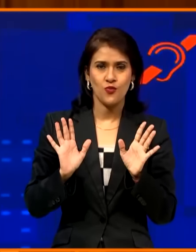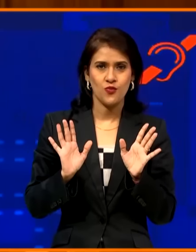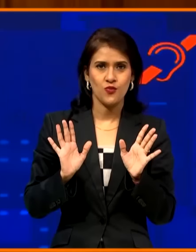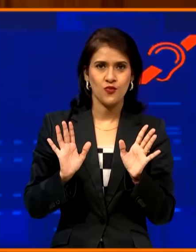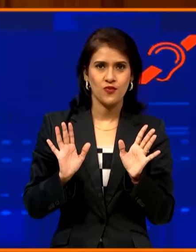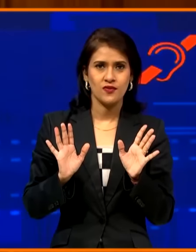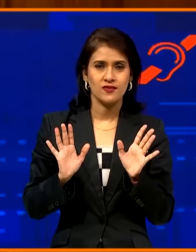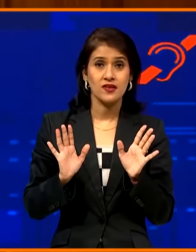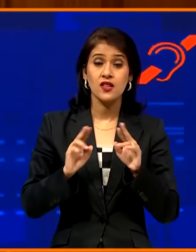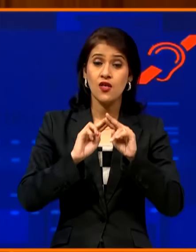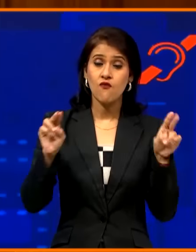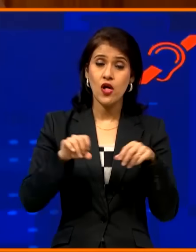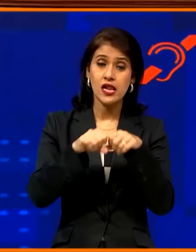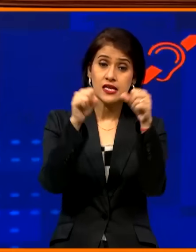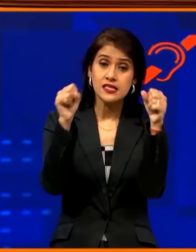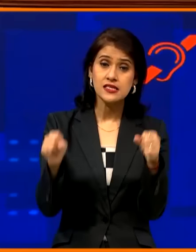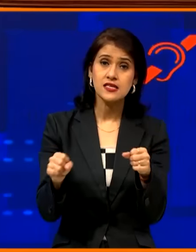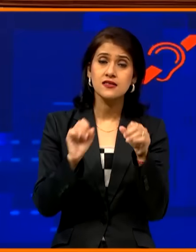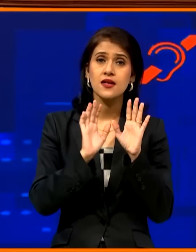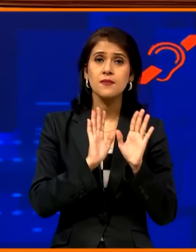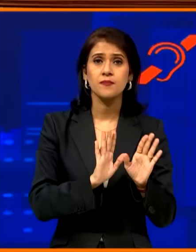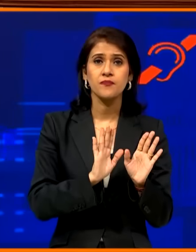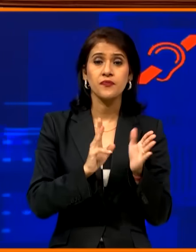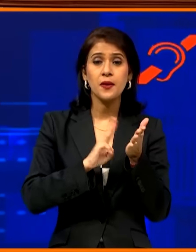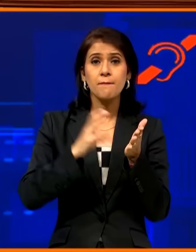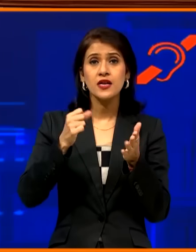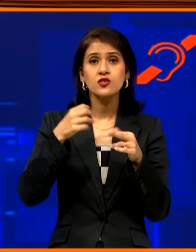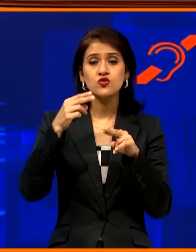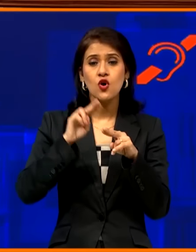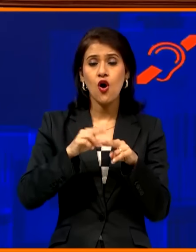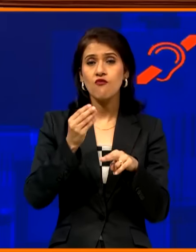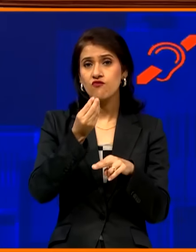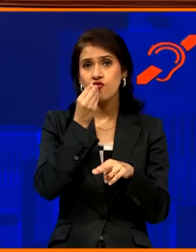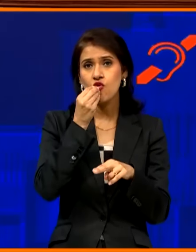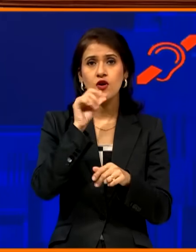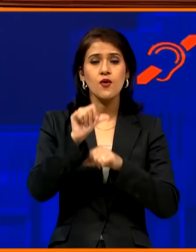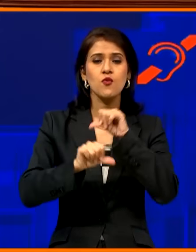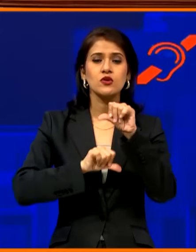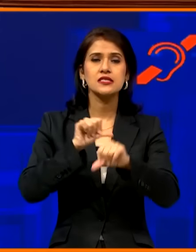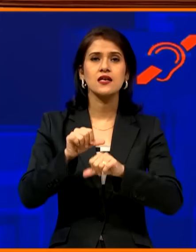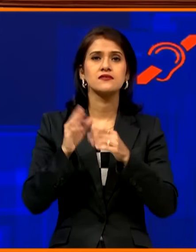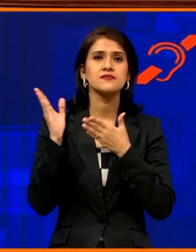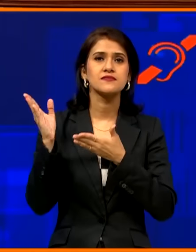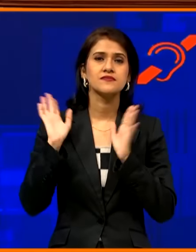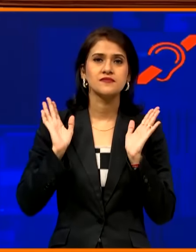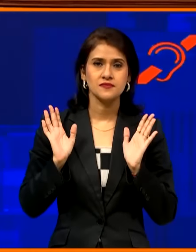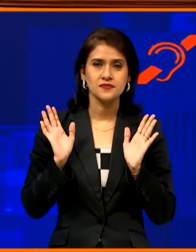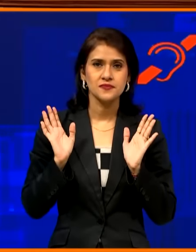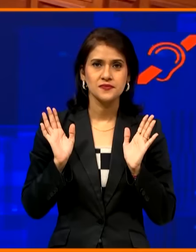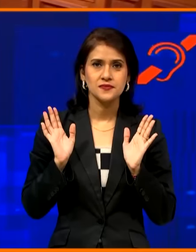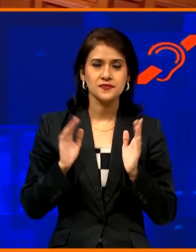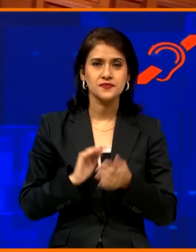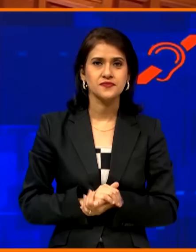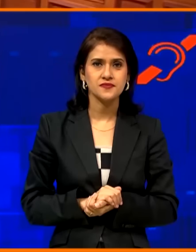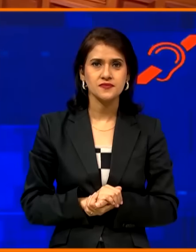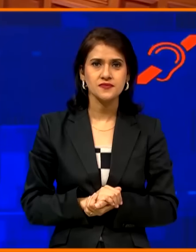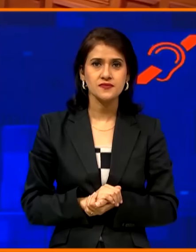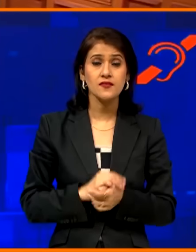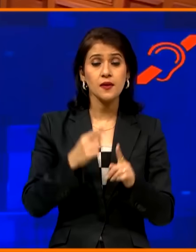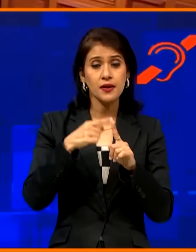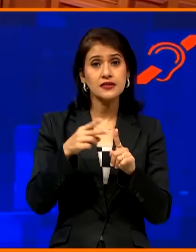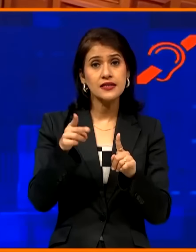पूरा बना बनाया गया है मिनिस्ट्री ऑफ फूड प्रोसेसिंग और डिफरेंट